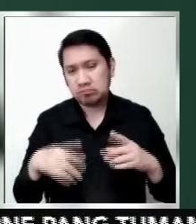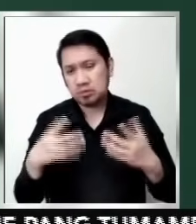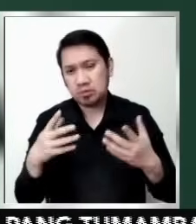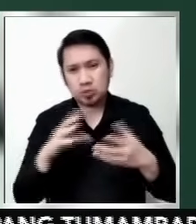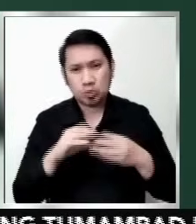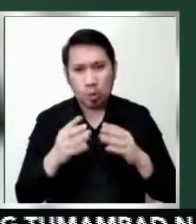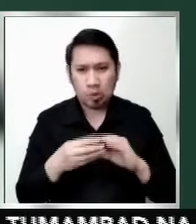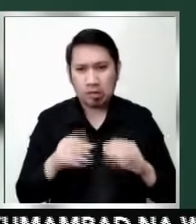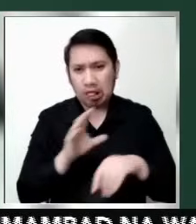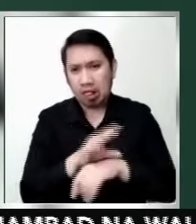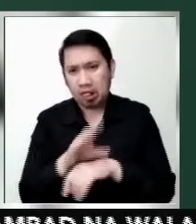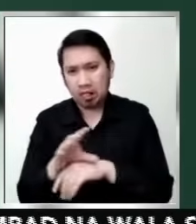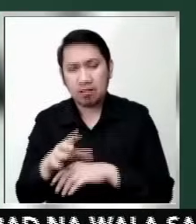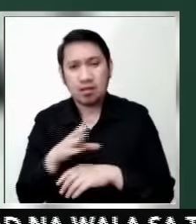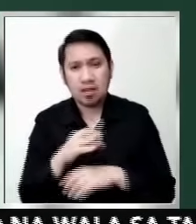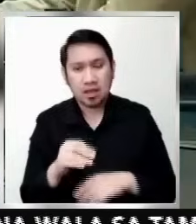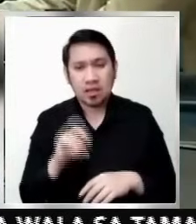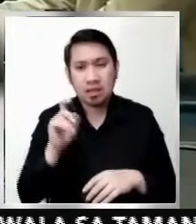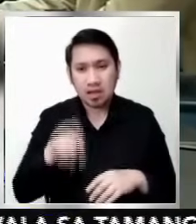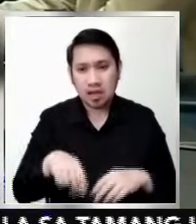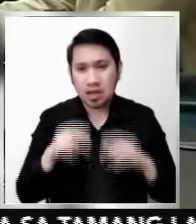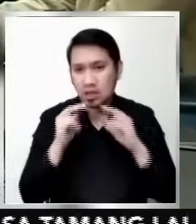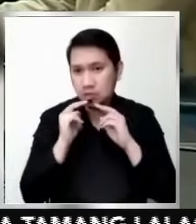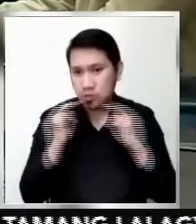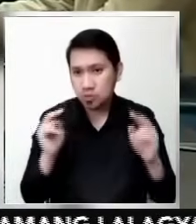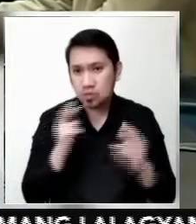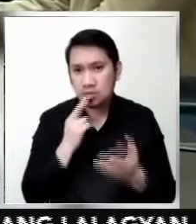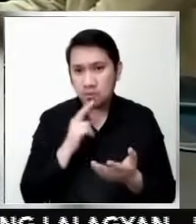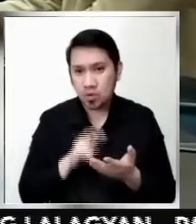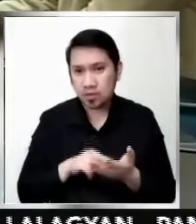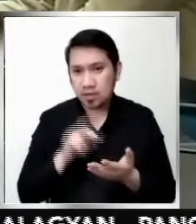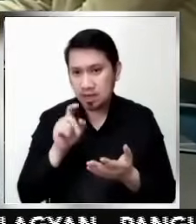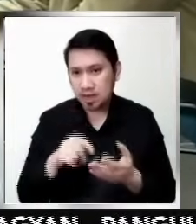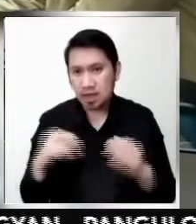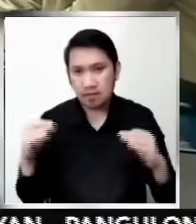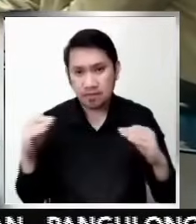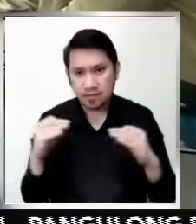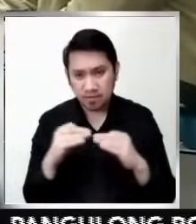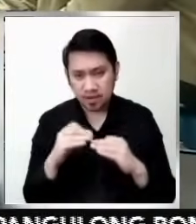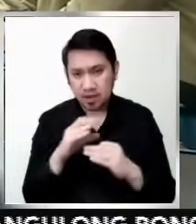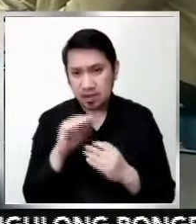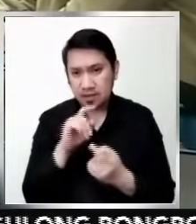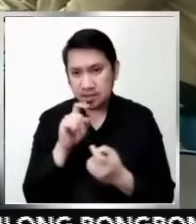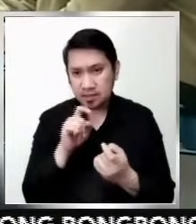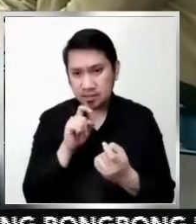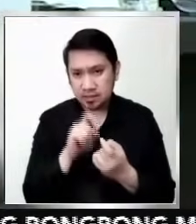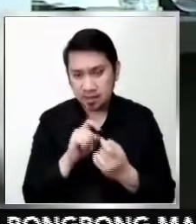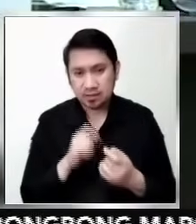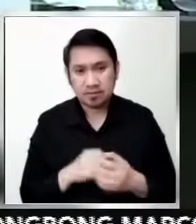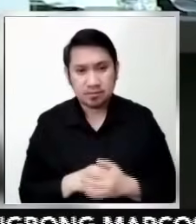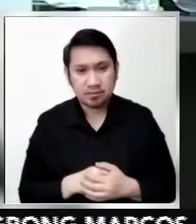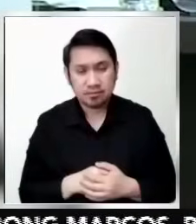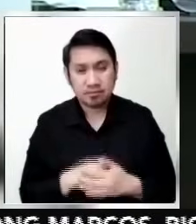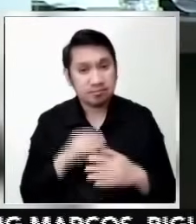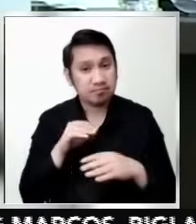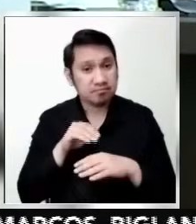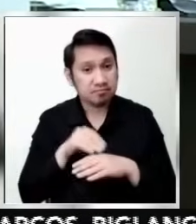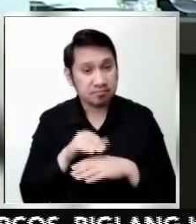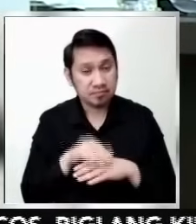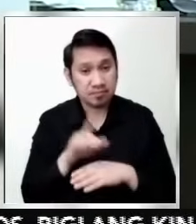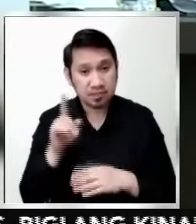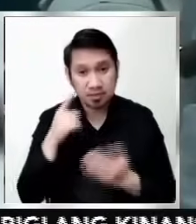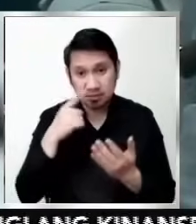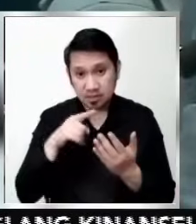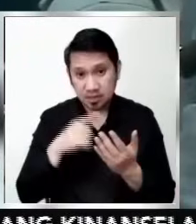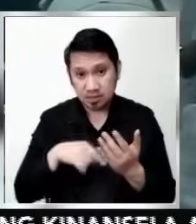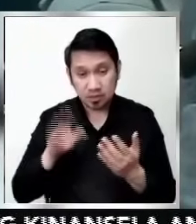that news reporting is fair and accurate ng house committee on legislative franchises ng himayin ng prangkisa ng